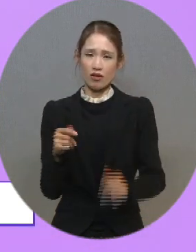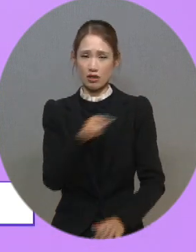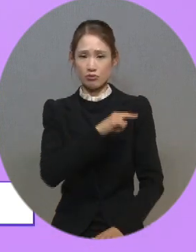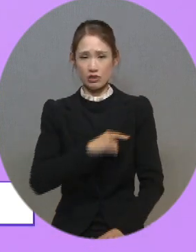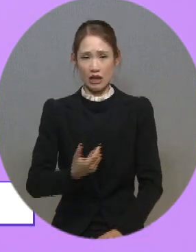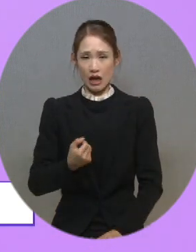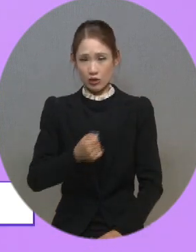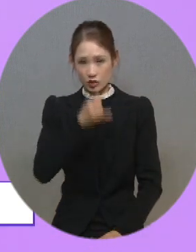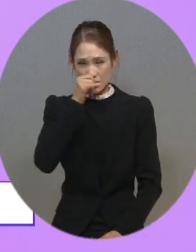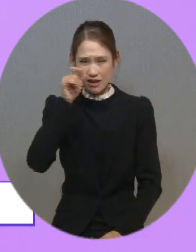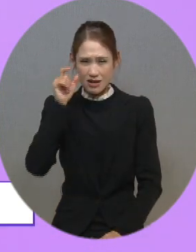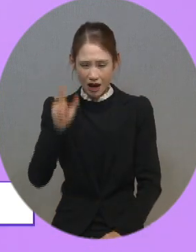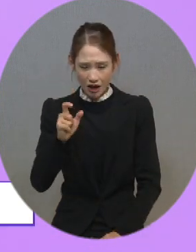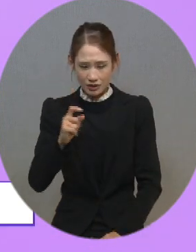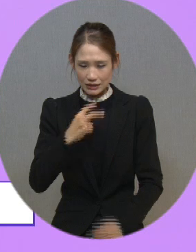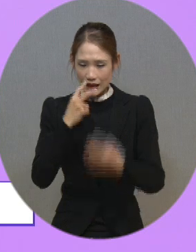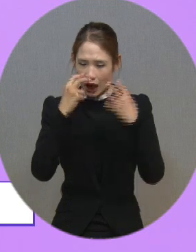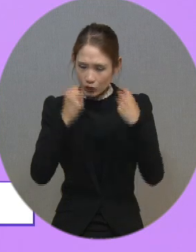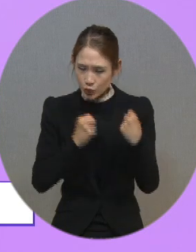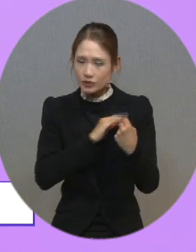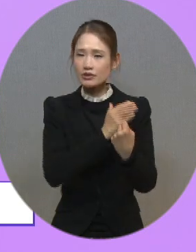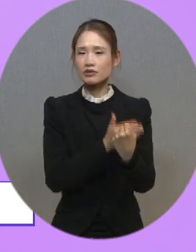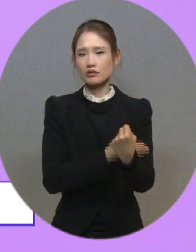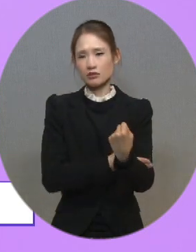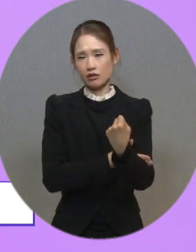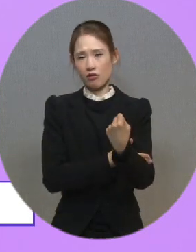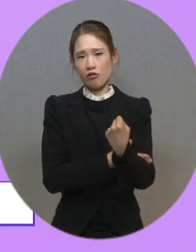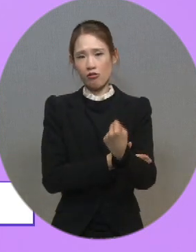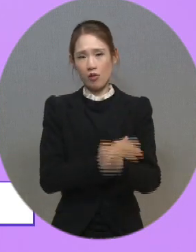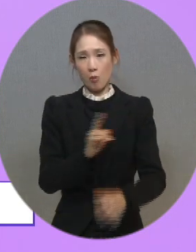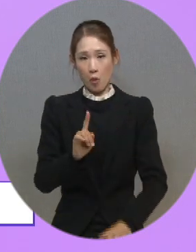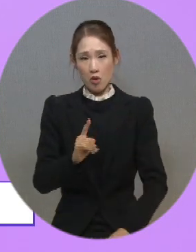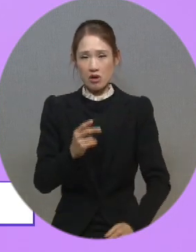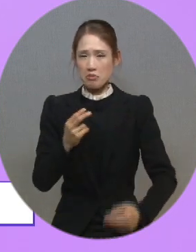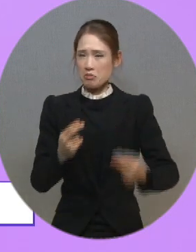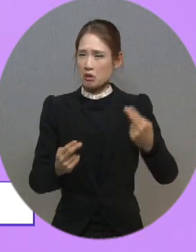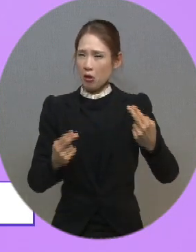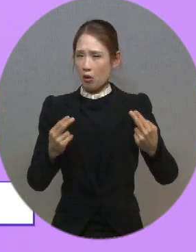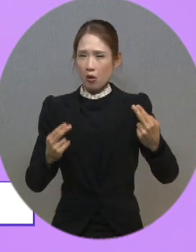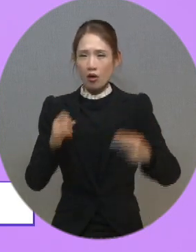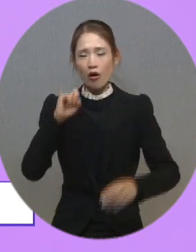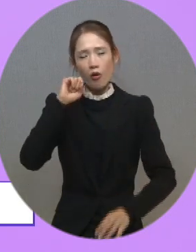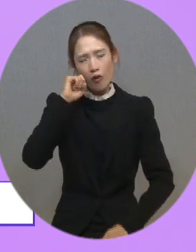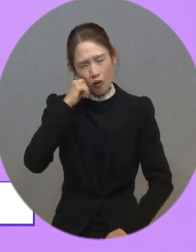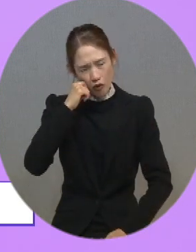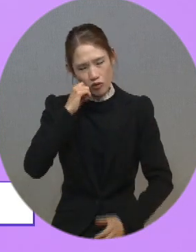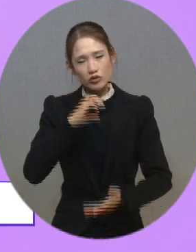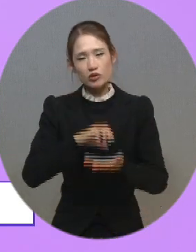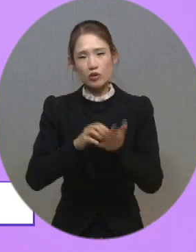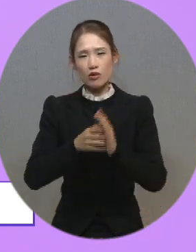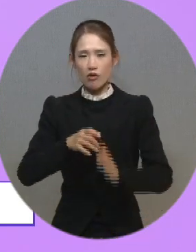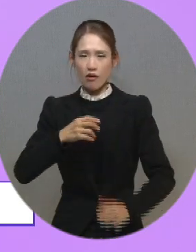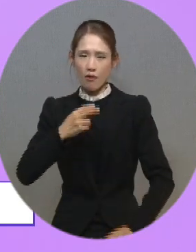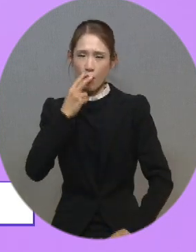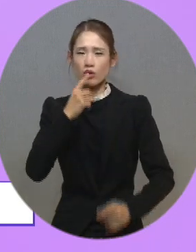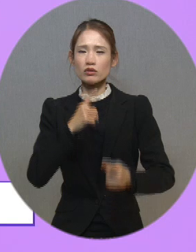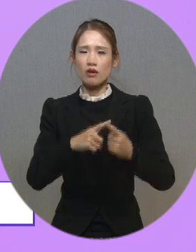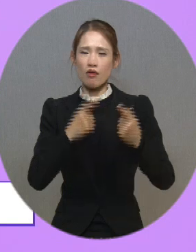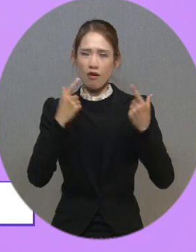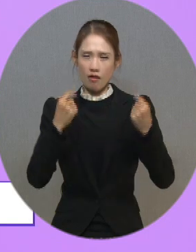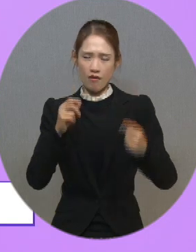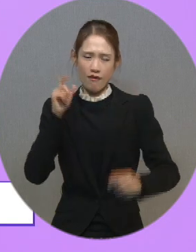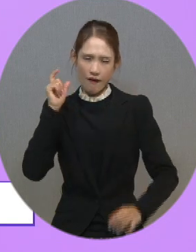계시는 강인함과 또 생존력은 그 어디에도 비교할 수 없는 없을 만큼 강한